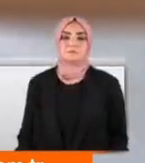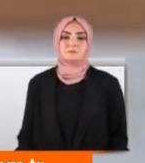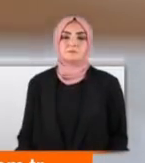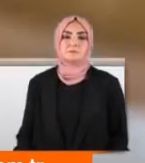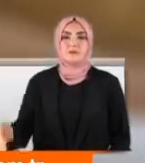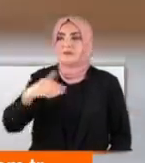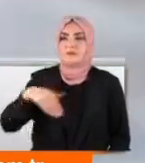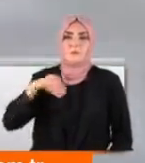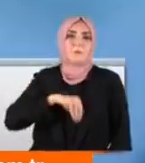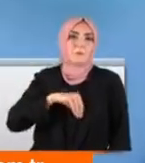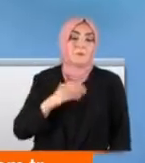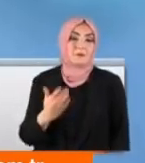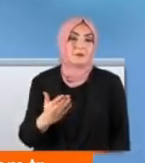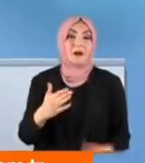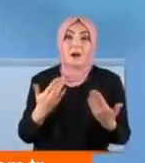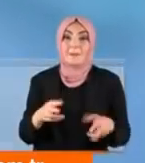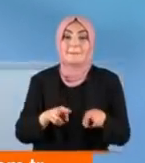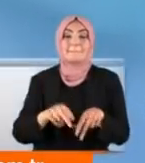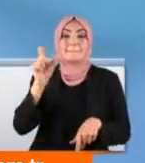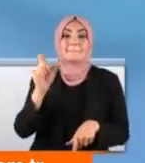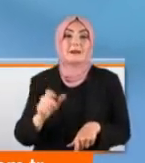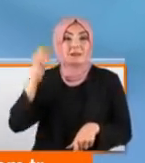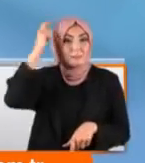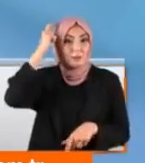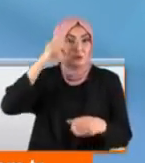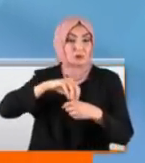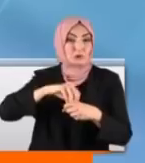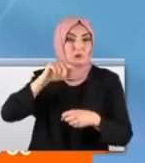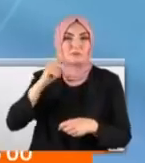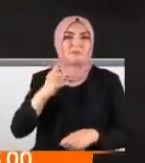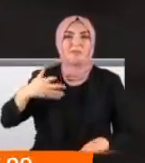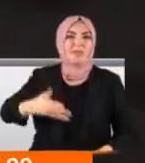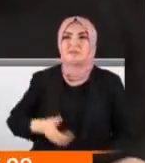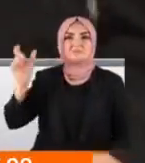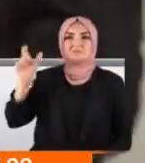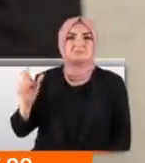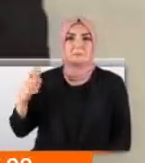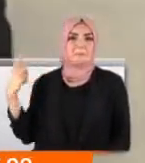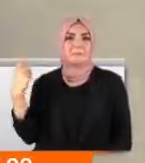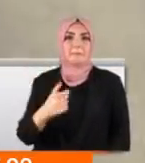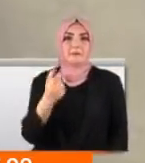Herkes öyle sandı ama Mert'in başında bir magandanın yorgun mermisi vardı.